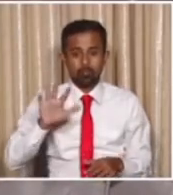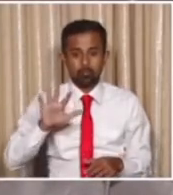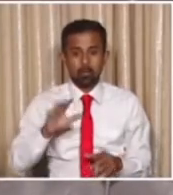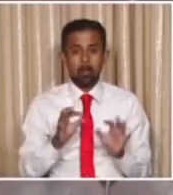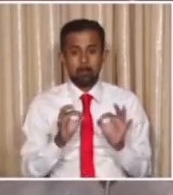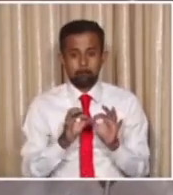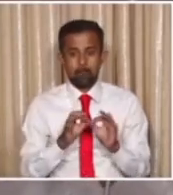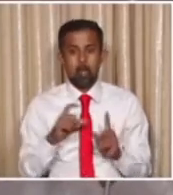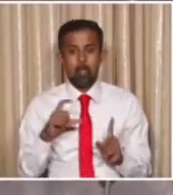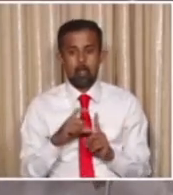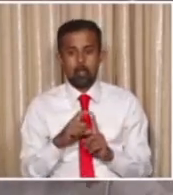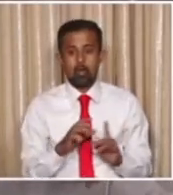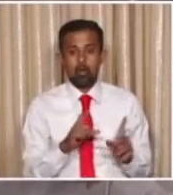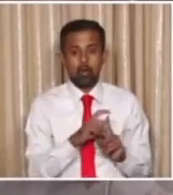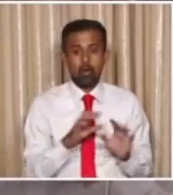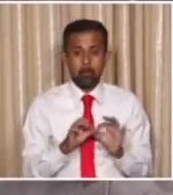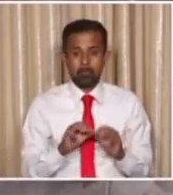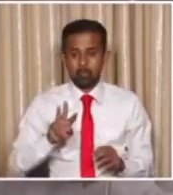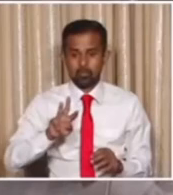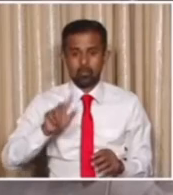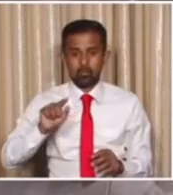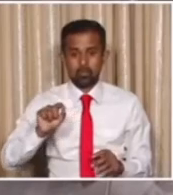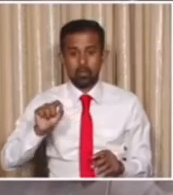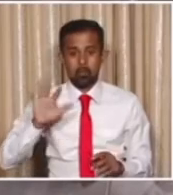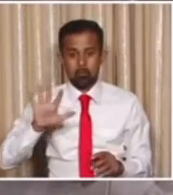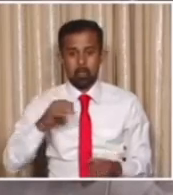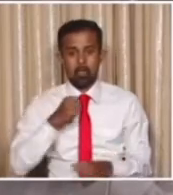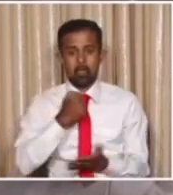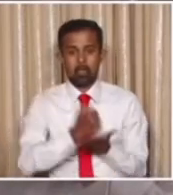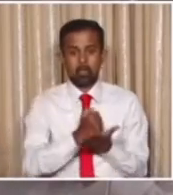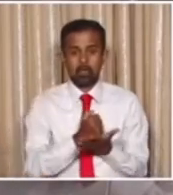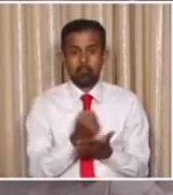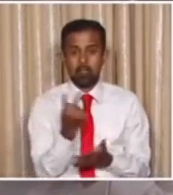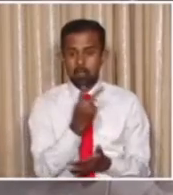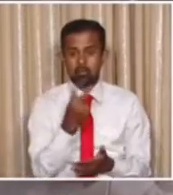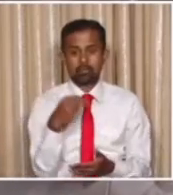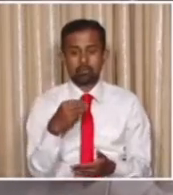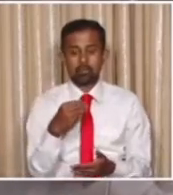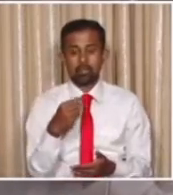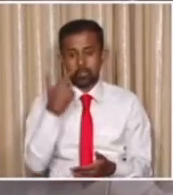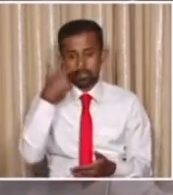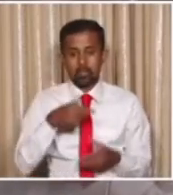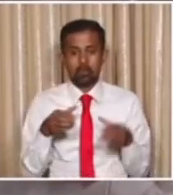$3.5 billion ඩොලර් බිලියන 3.5ක් රාජ්‍ය බැංකු දෙකට ණය තිනවා තෙල් සංස්ථාව.